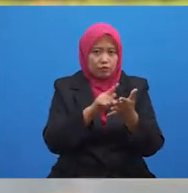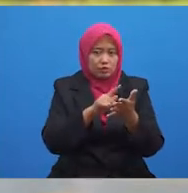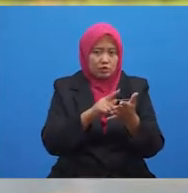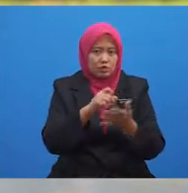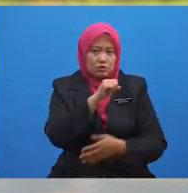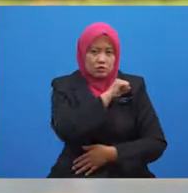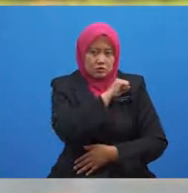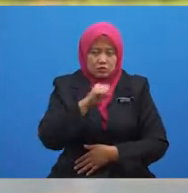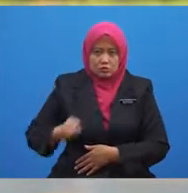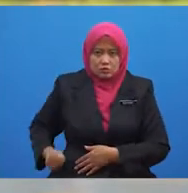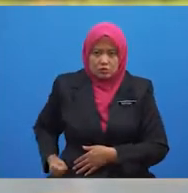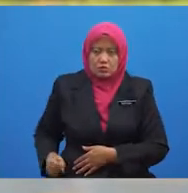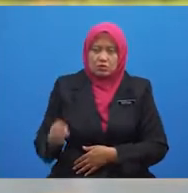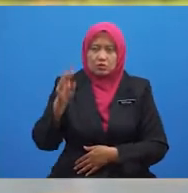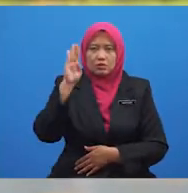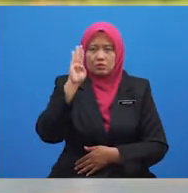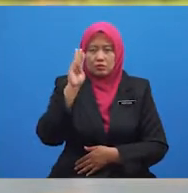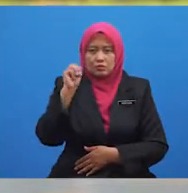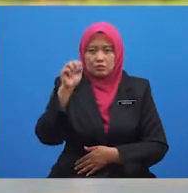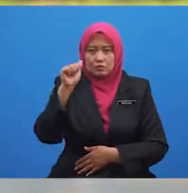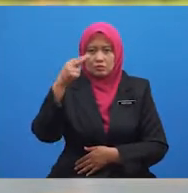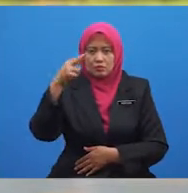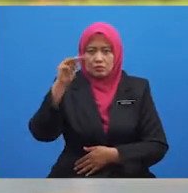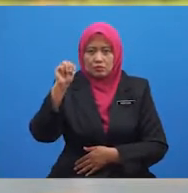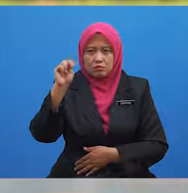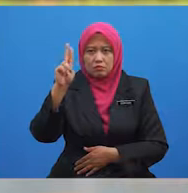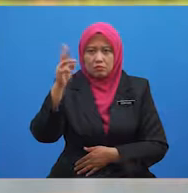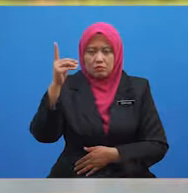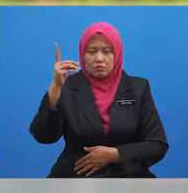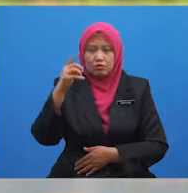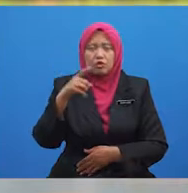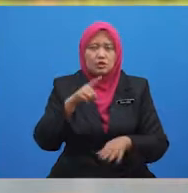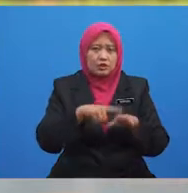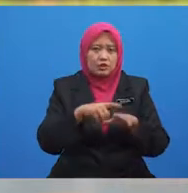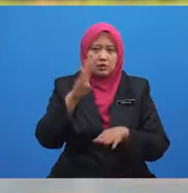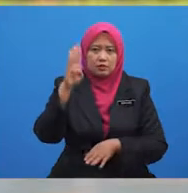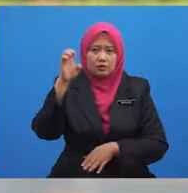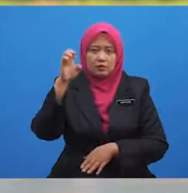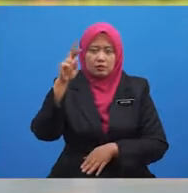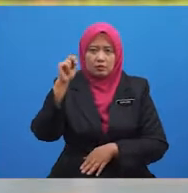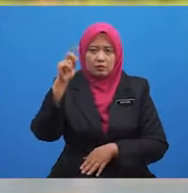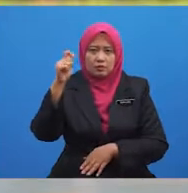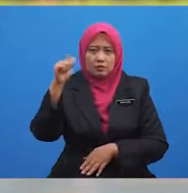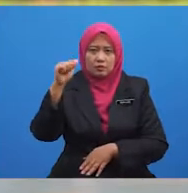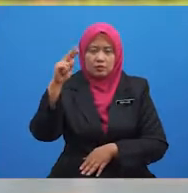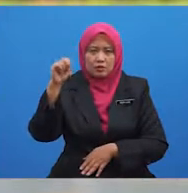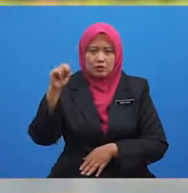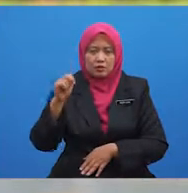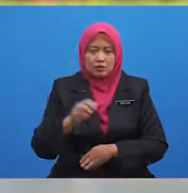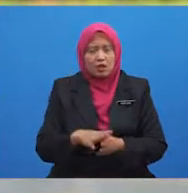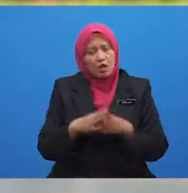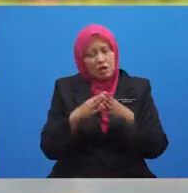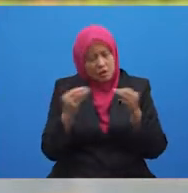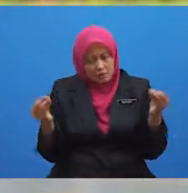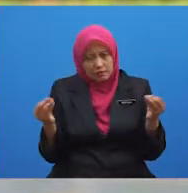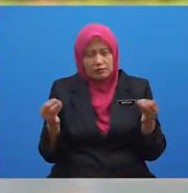di Bentan telah dimusnahkan oleh Portugis. Akhirnya, Sultan Mahmud Shah berundur ke Kampar dan mangkat